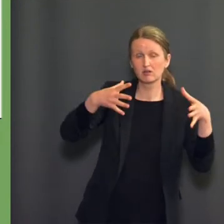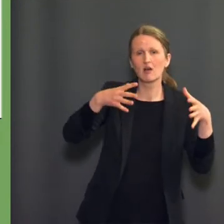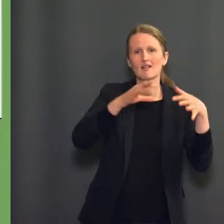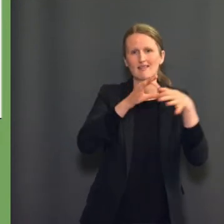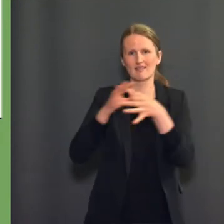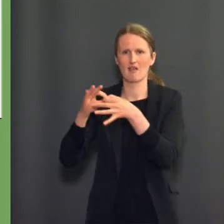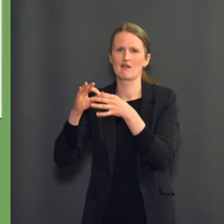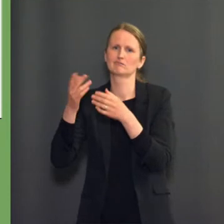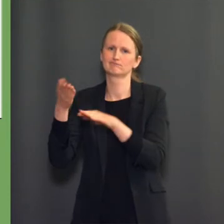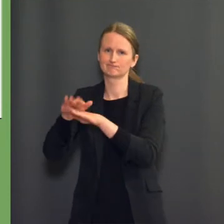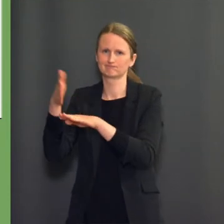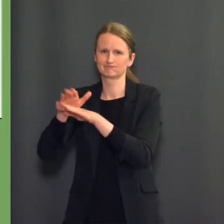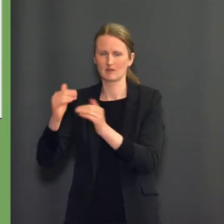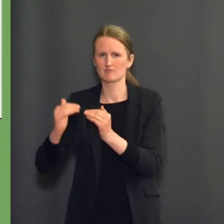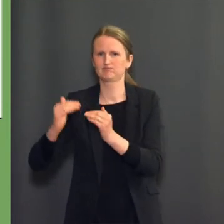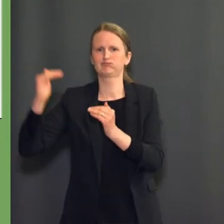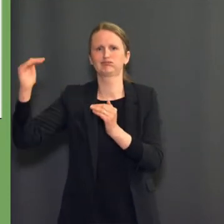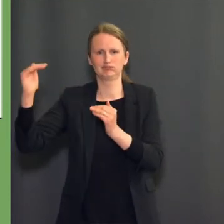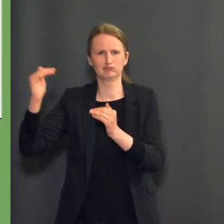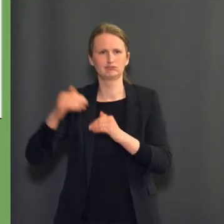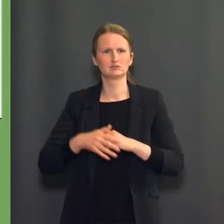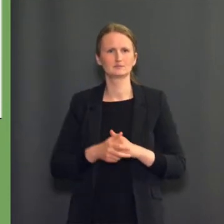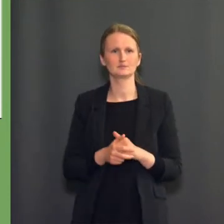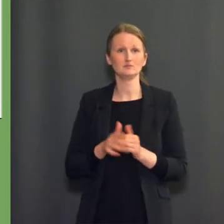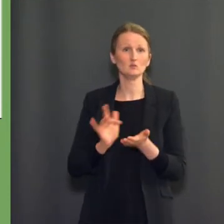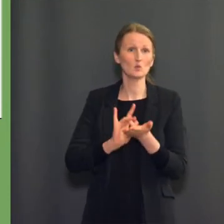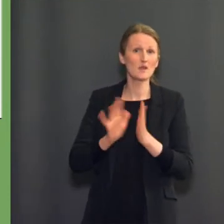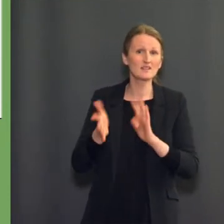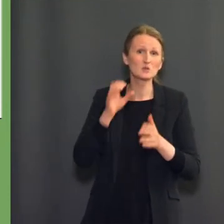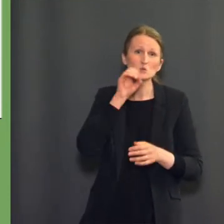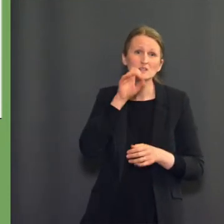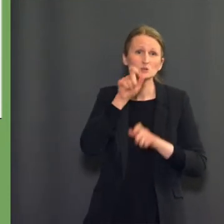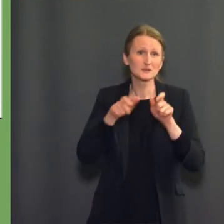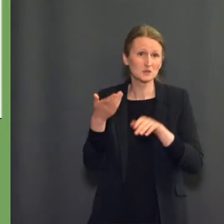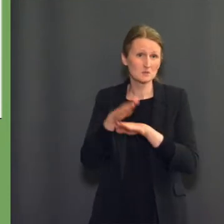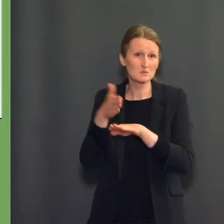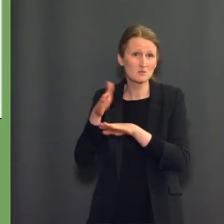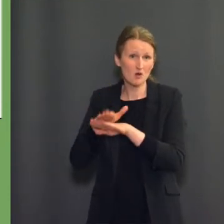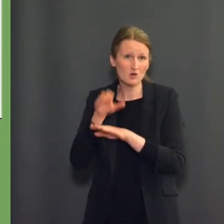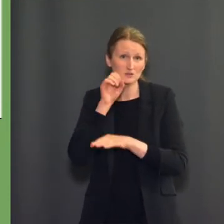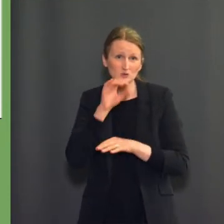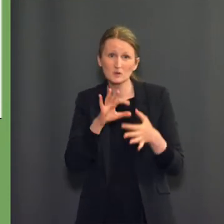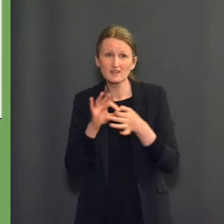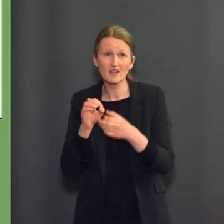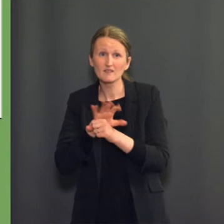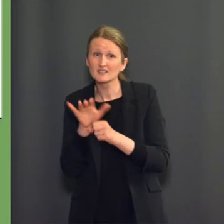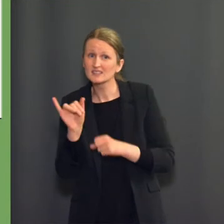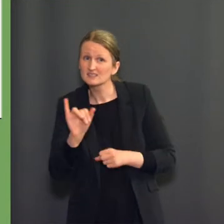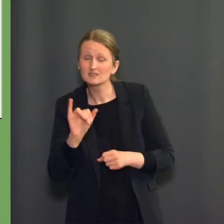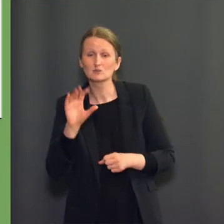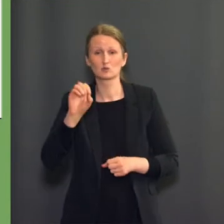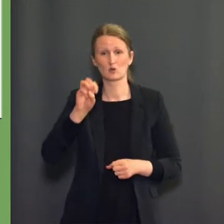En moyenne, nous avons déploré 33 décès par jour la semaine dernière.